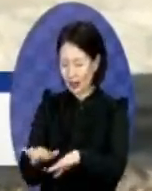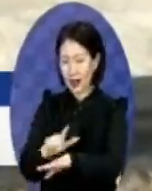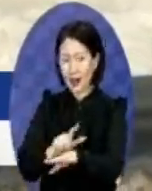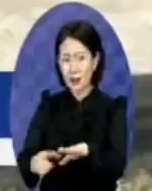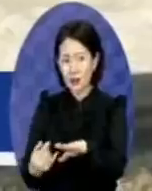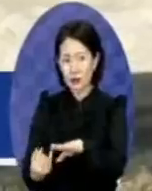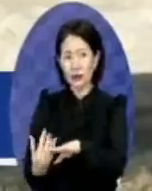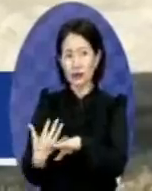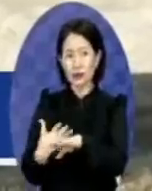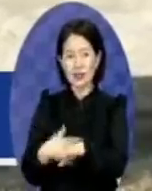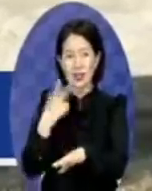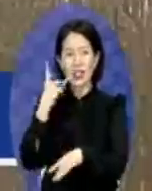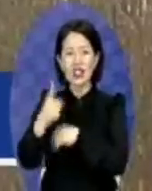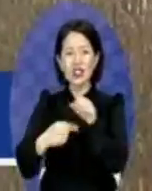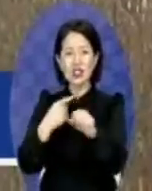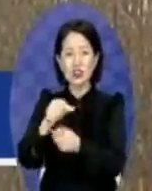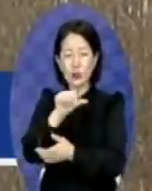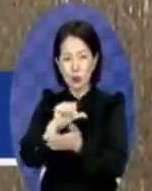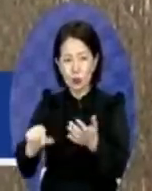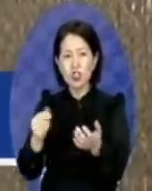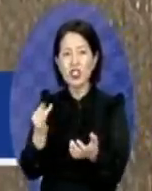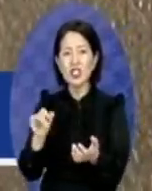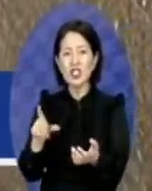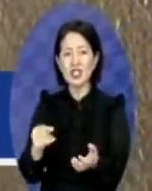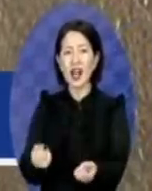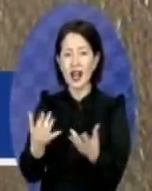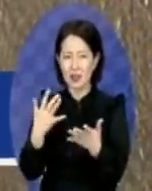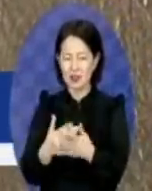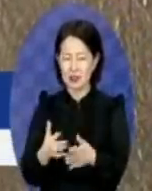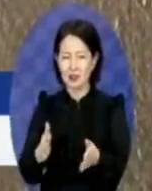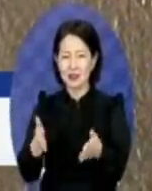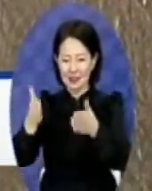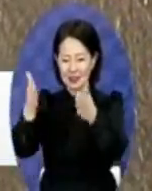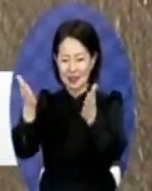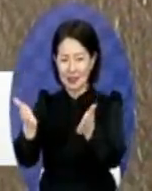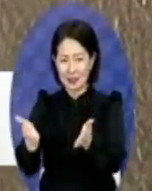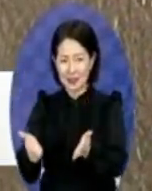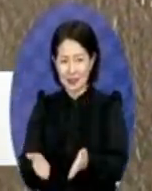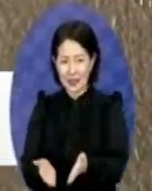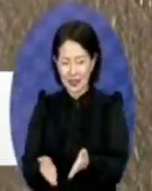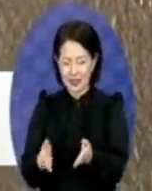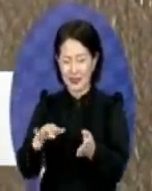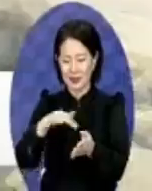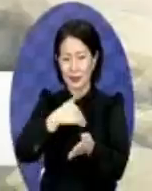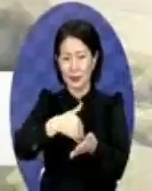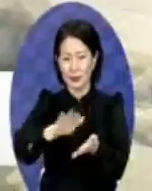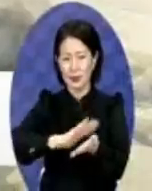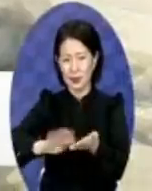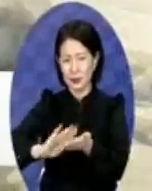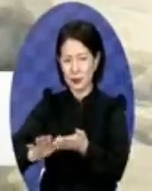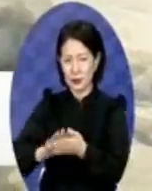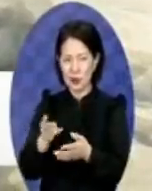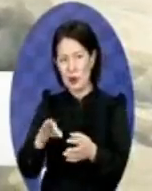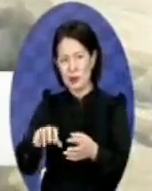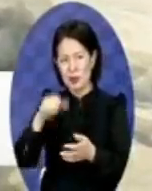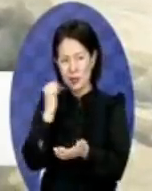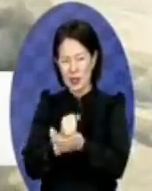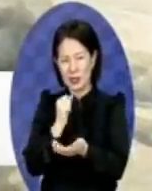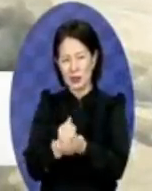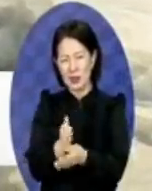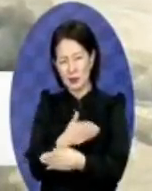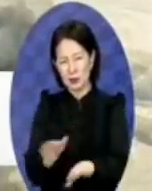ерөөсөө жил болгоо ингэж ундарч идэг. 70 сууг засварлагчид хүрдслом хүнд техникээр хүлдсэн мөсийг хагалж бутлах